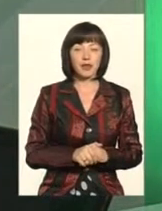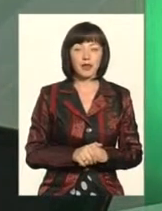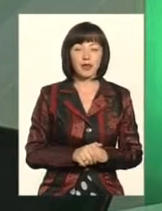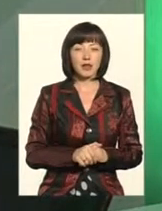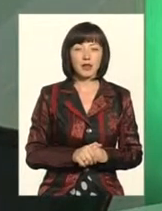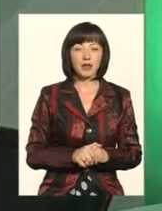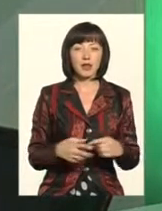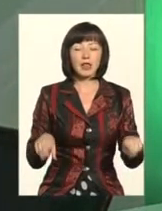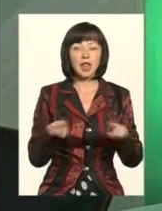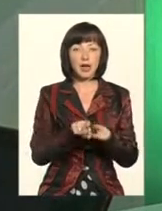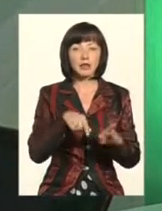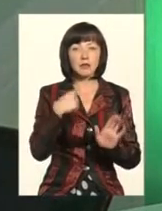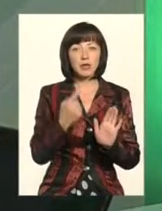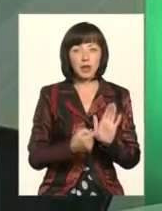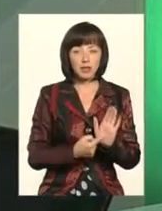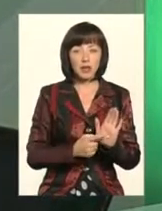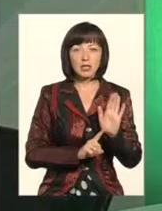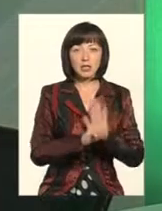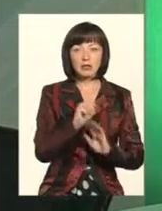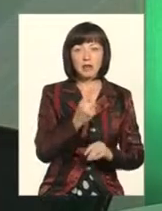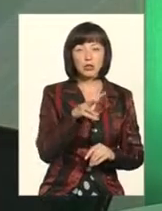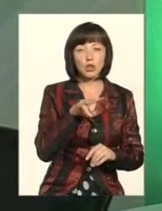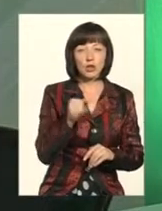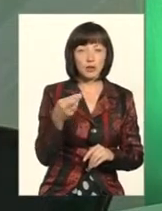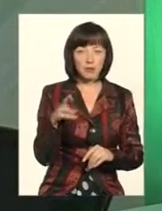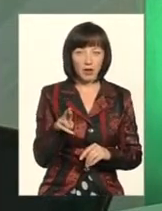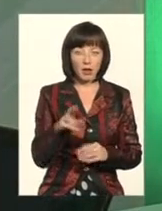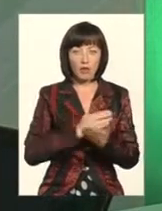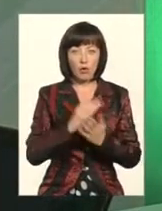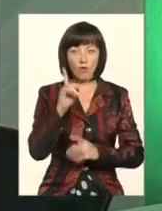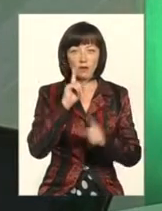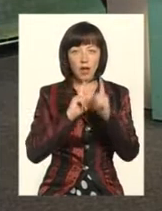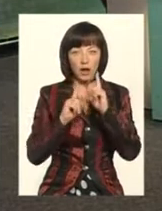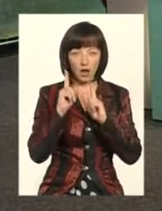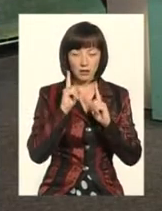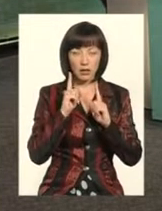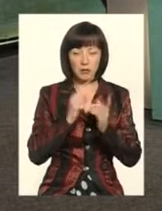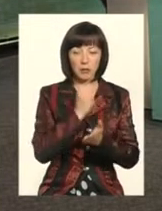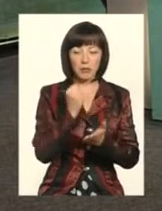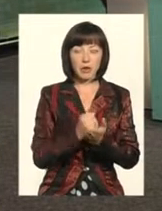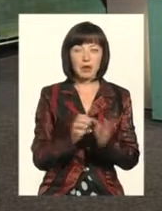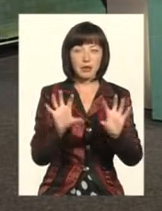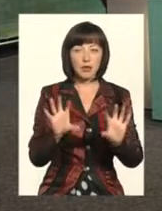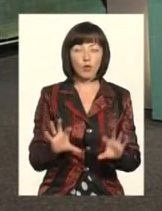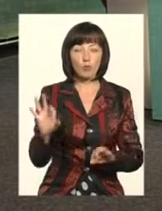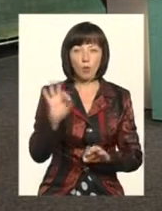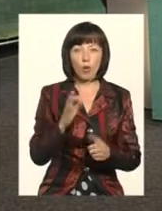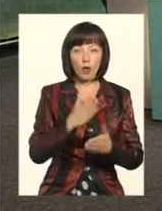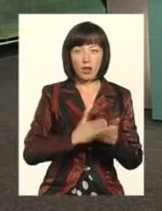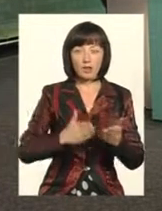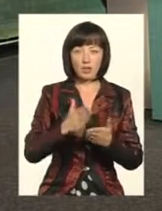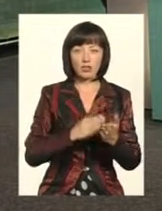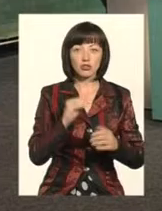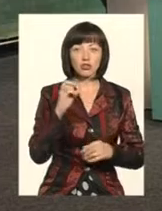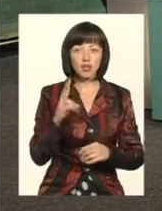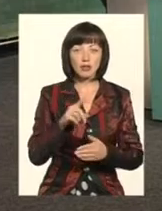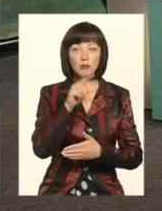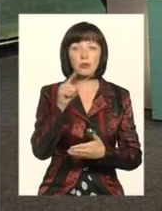Значить, таке запитання. З 1 липня Верховна Рада прийняла закон про ліквідацію ЖЕКів.